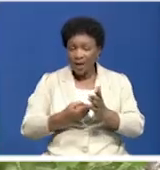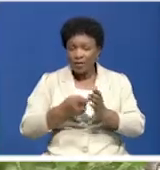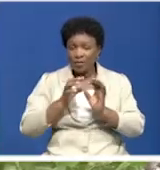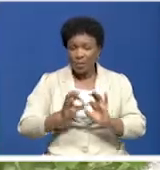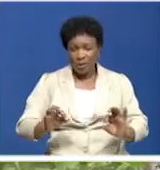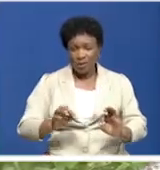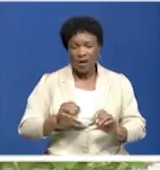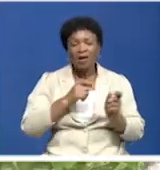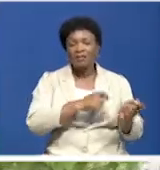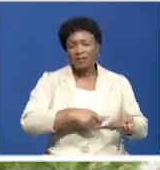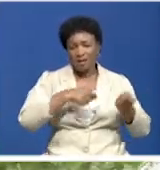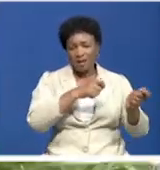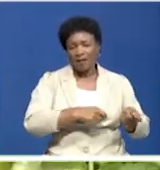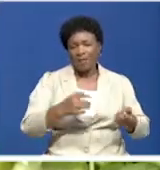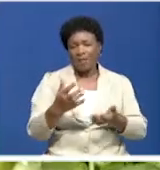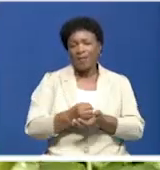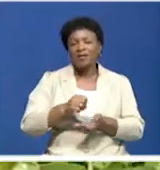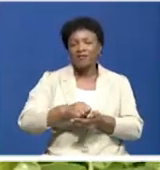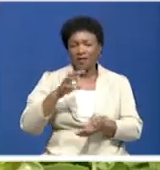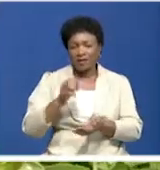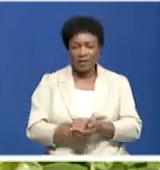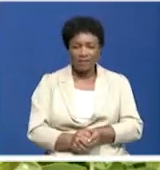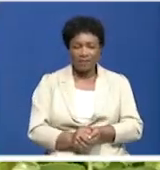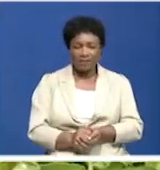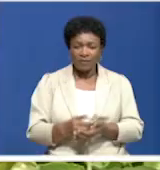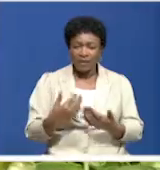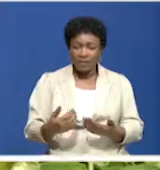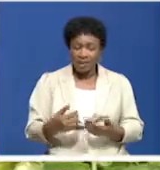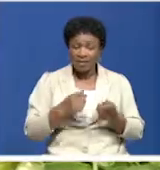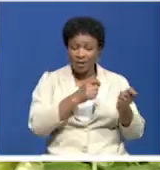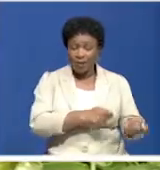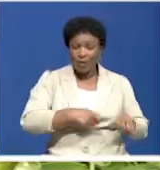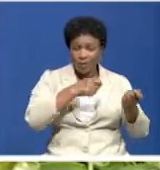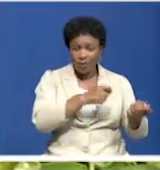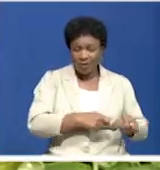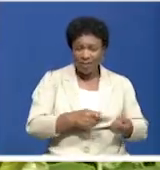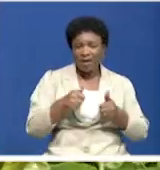tija kupiti mbu hii Ya econ kwa Sasa Waka wamuu na